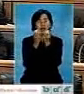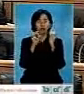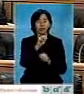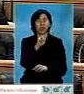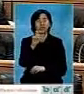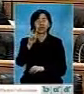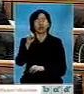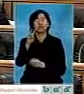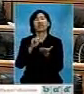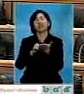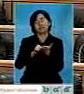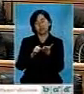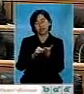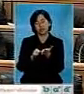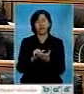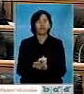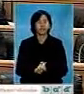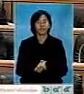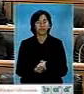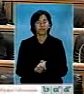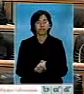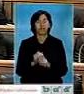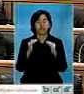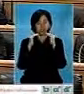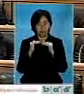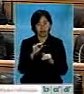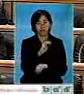237ส่วนมาตรา